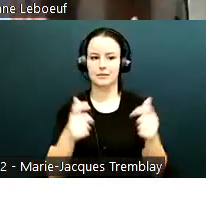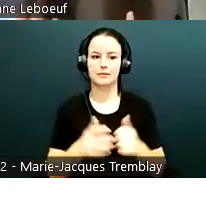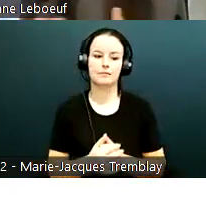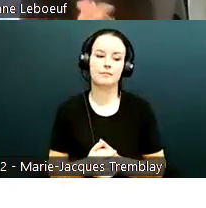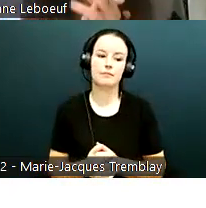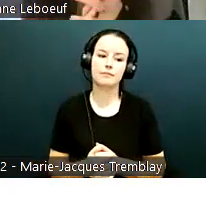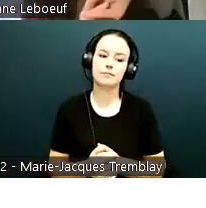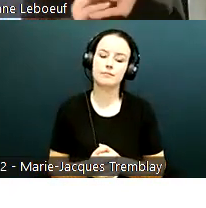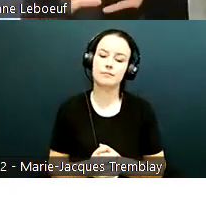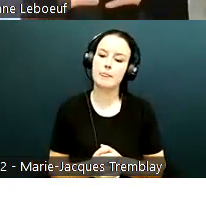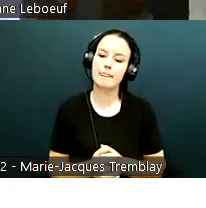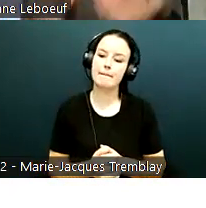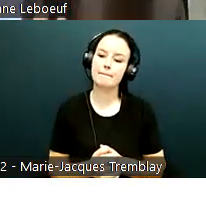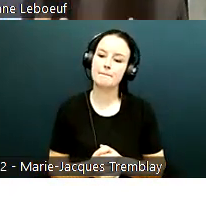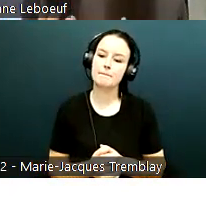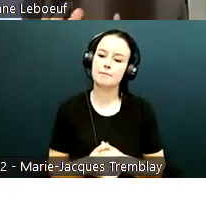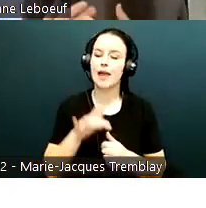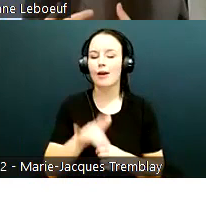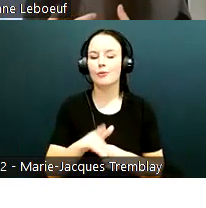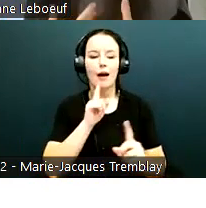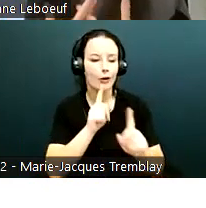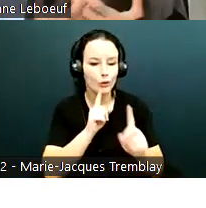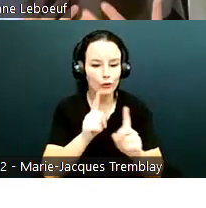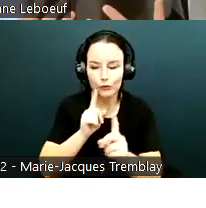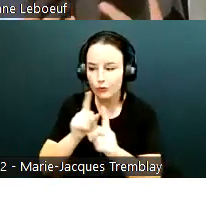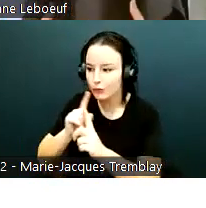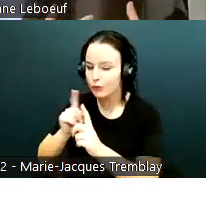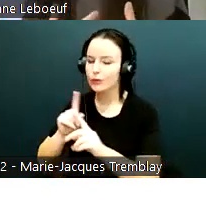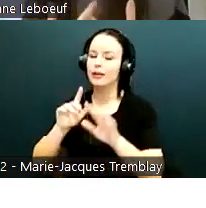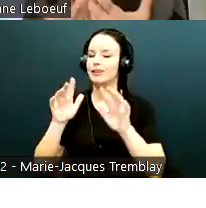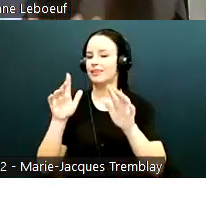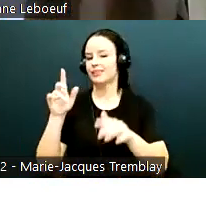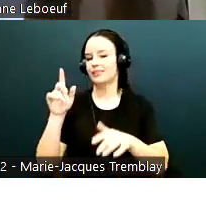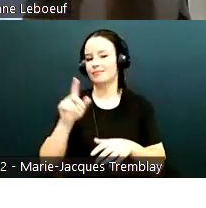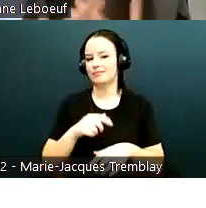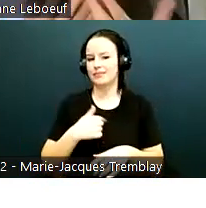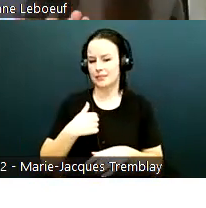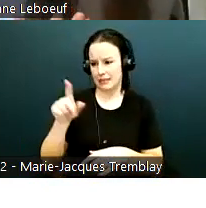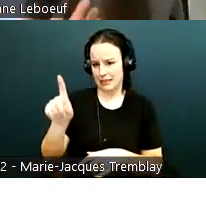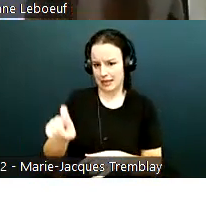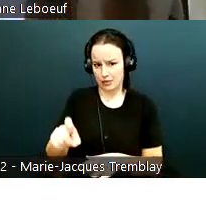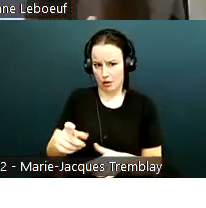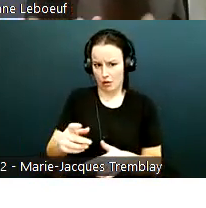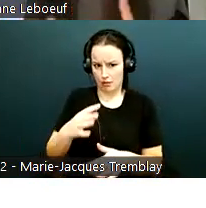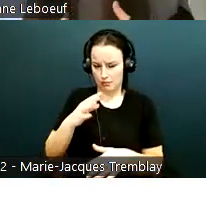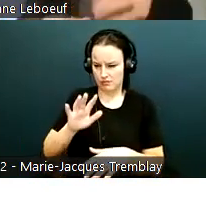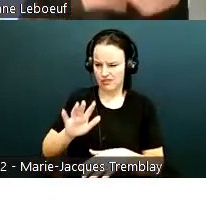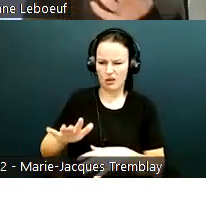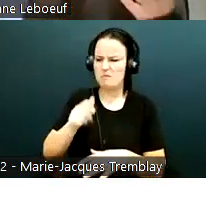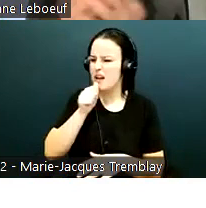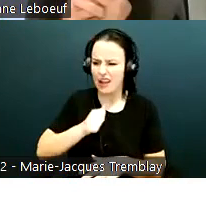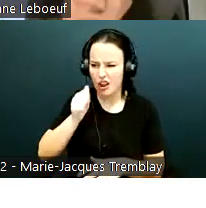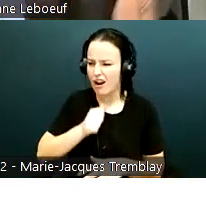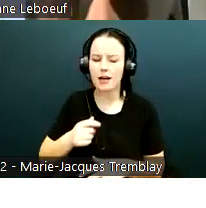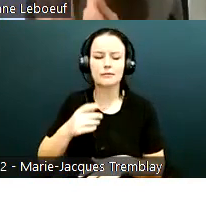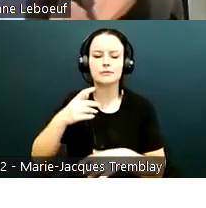À travers les entrevues qu'on a fait avec les gens, évidemment, on leur a demandé de nous parler de ce que c'était pour eux l'intolérance. Marie